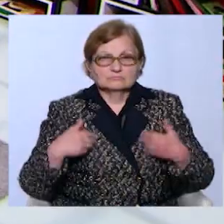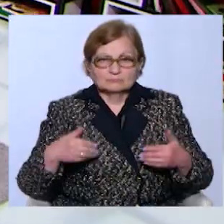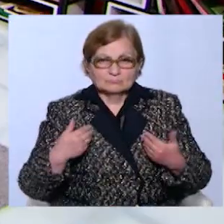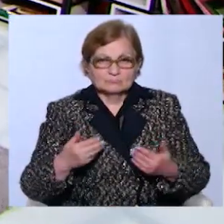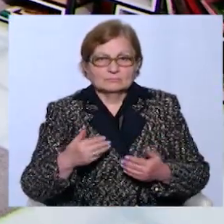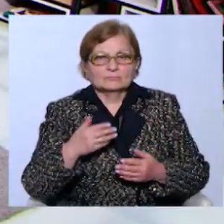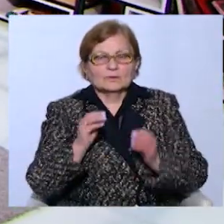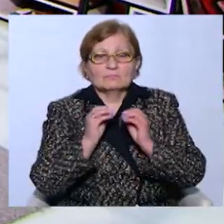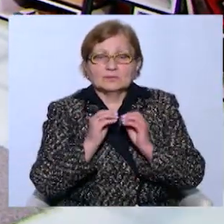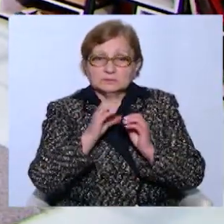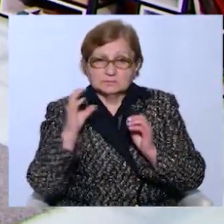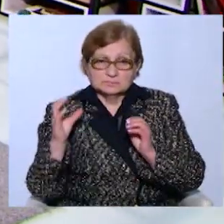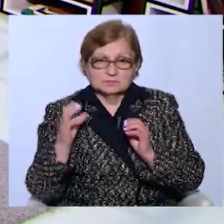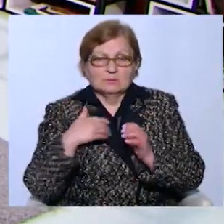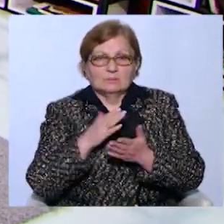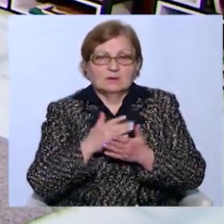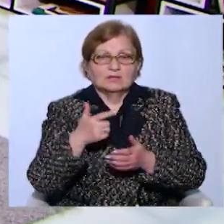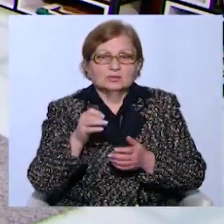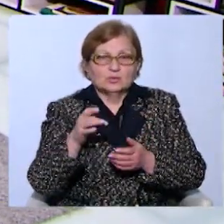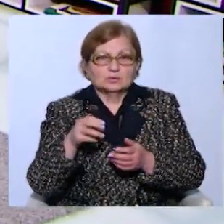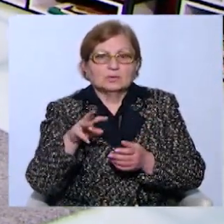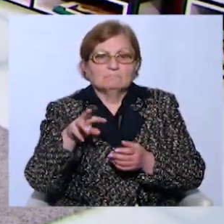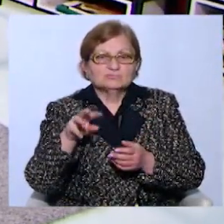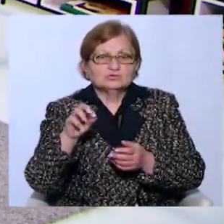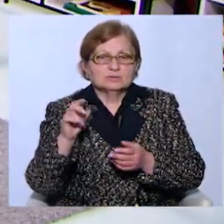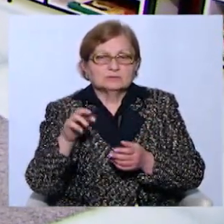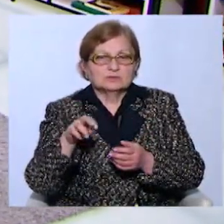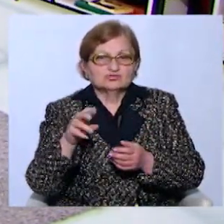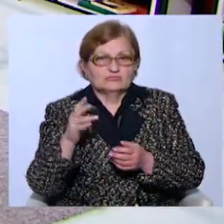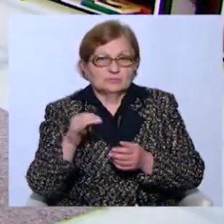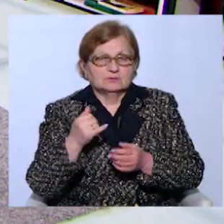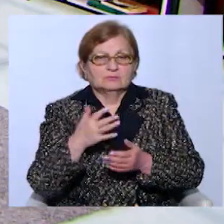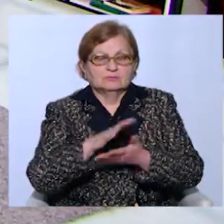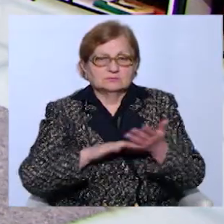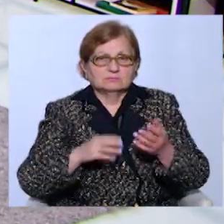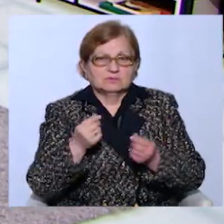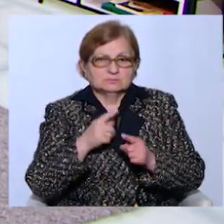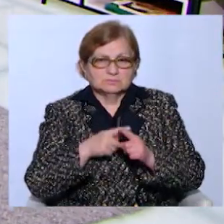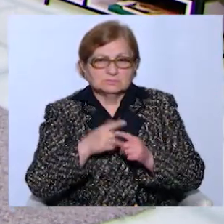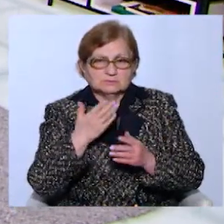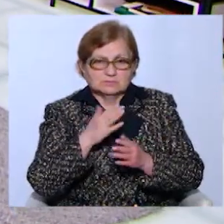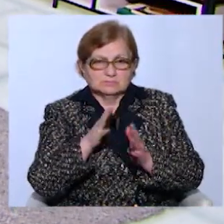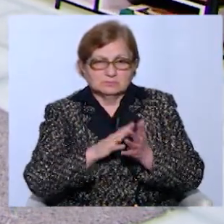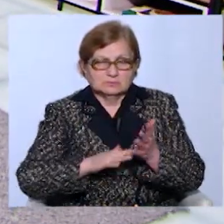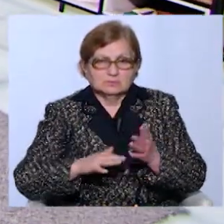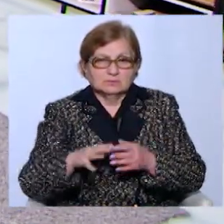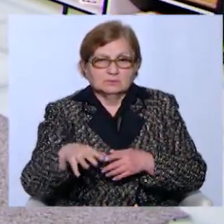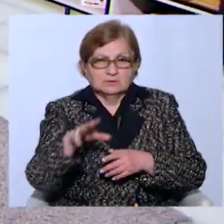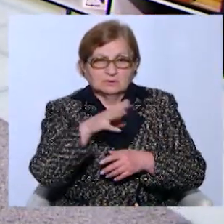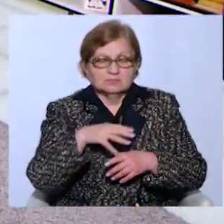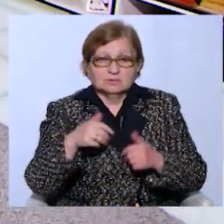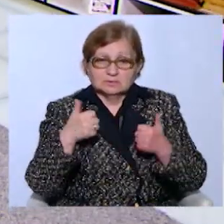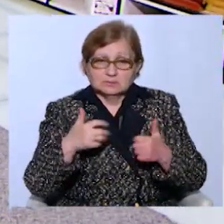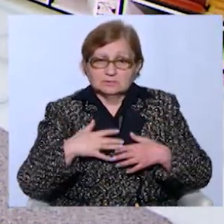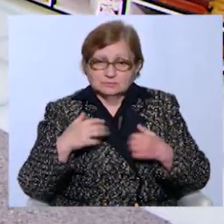მოგესალმებით ძვირფასო მეათე კლასელებო, მე ორ გიორგი მჭედიშვილი, თქვენი მასწავლებელი და ვაგრძელებთ მათემატიკის გაკვეთილებს. იმედია ყველანი ხართ